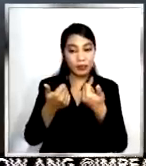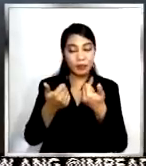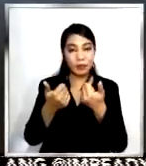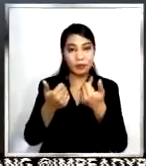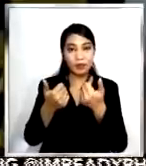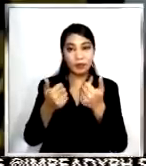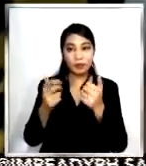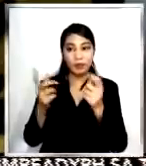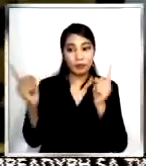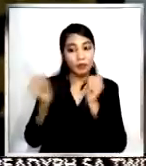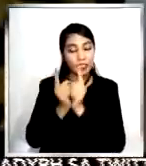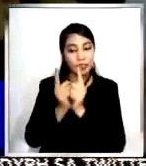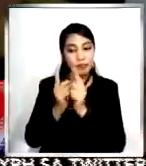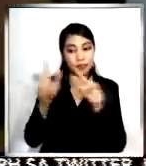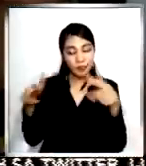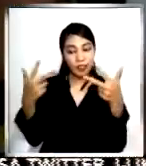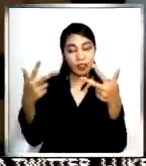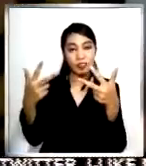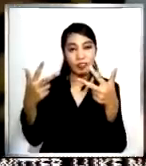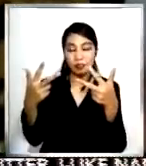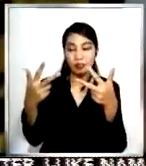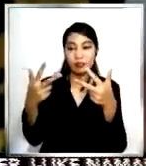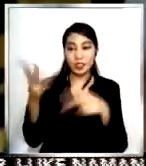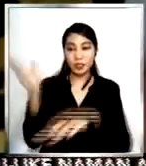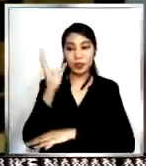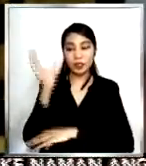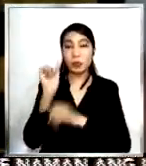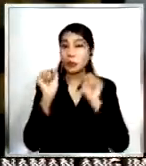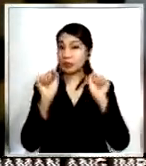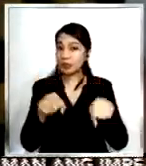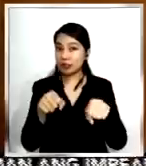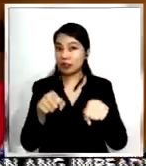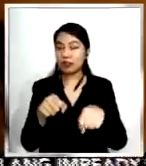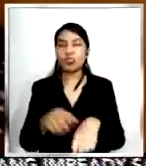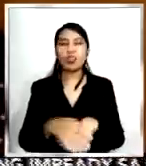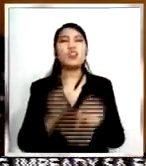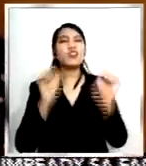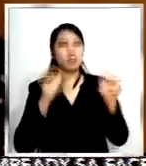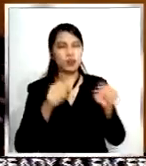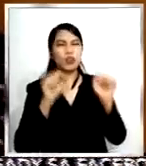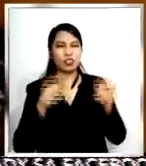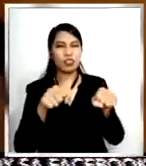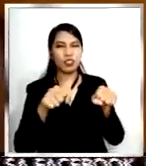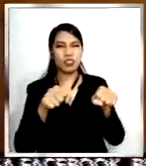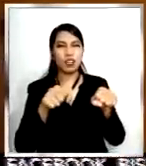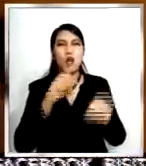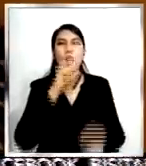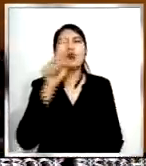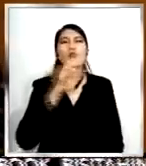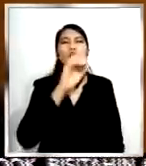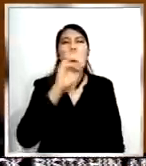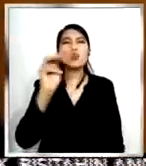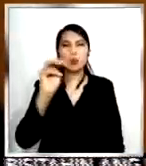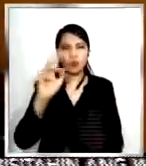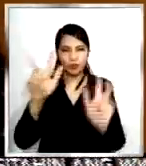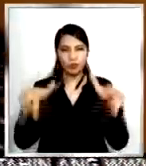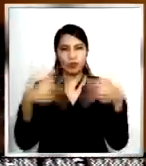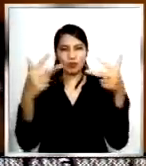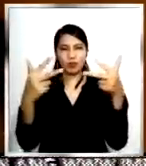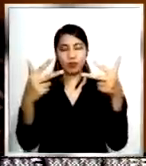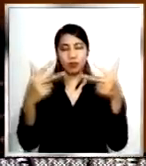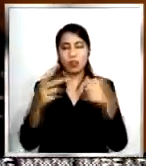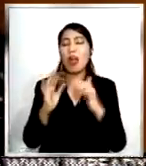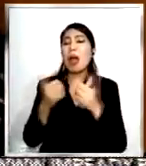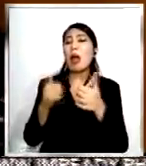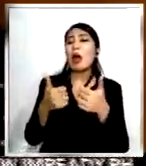Pasko? Pwede naman po, pero sa Zoom lang po. Ade, paano yan? Pag sa Zoom lang magkikita, paano yung